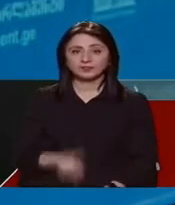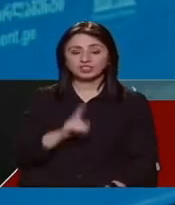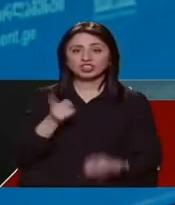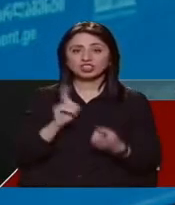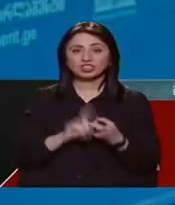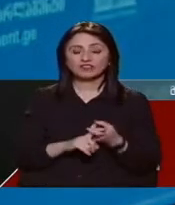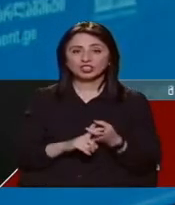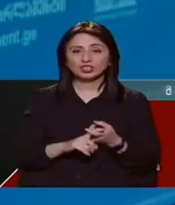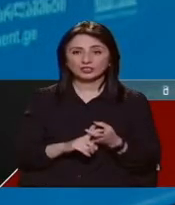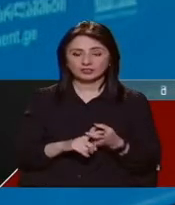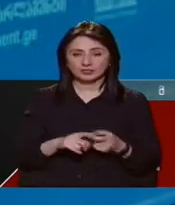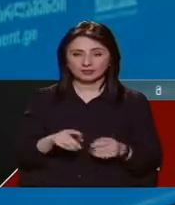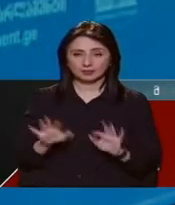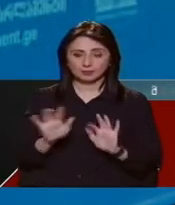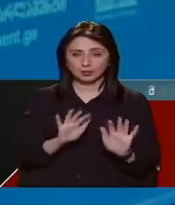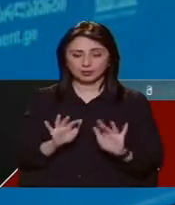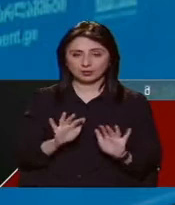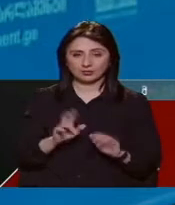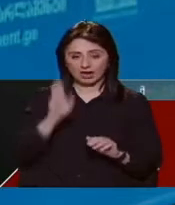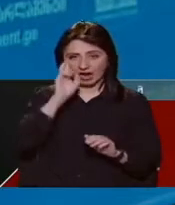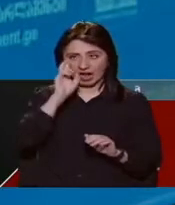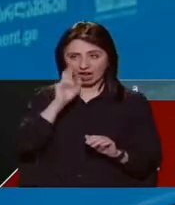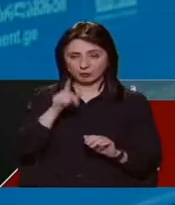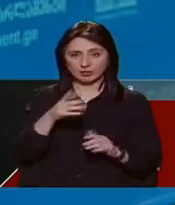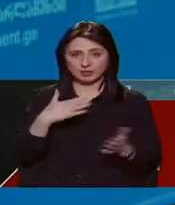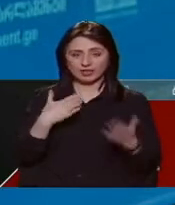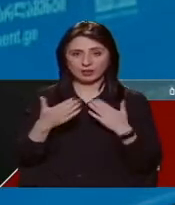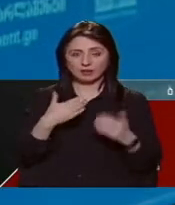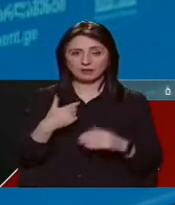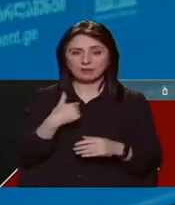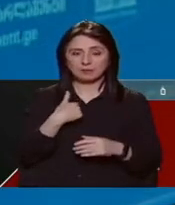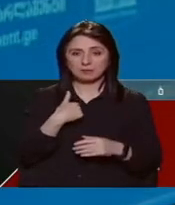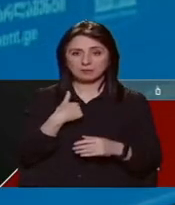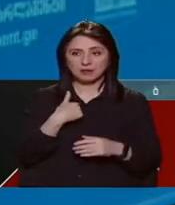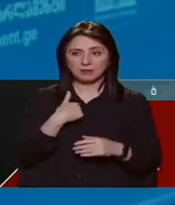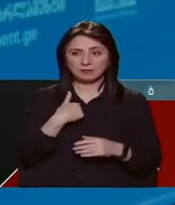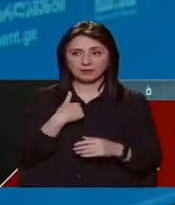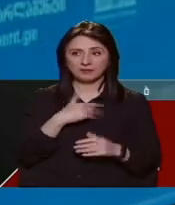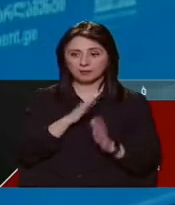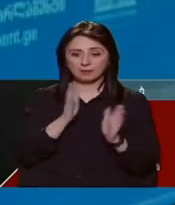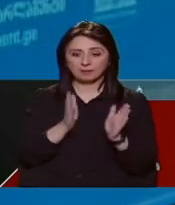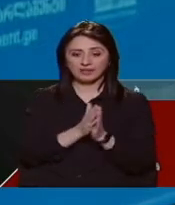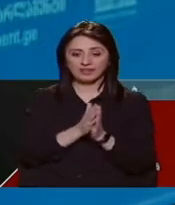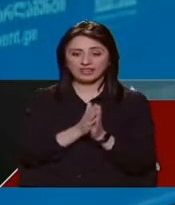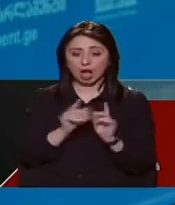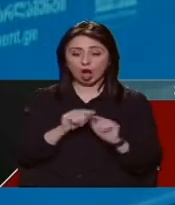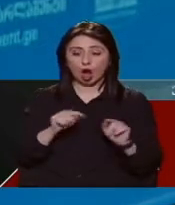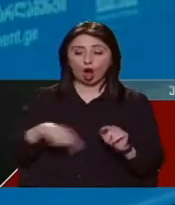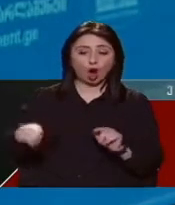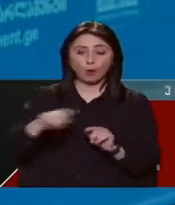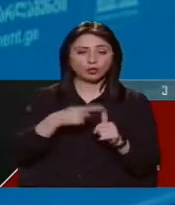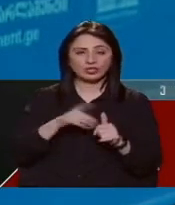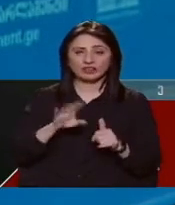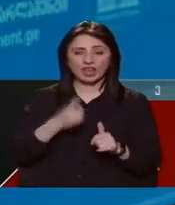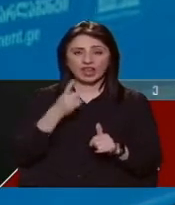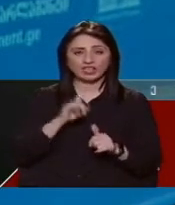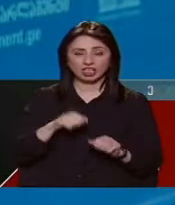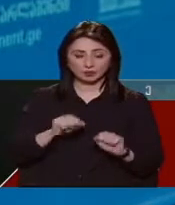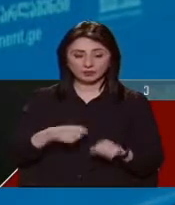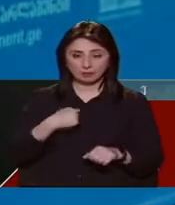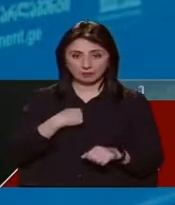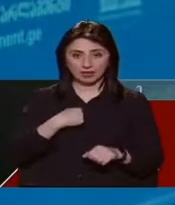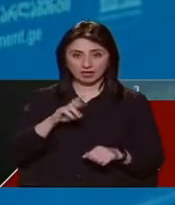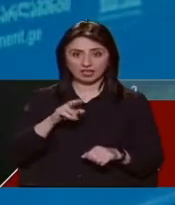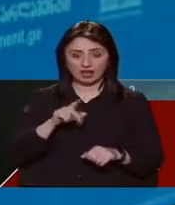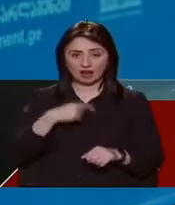რაც შეეხება ოპოზიციის და ხელისუფლების დამოკიდებულებას, მე თქვენი ოპოზიციის სახელით ნამდვილად ვერ ვილაპარაკებ. ერთი რაც შემიძლია